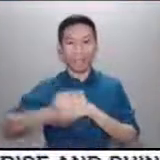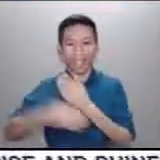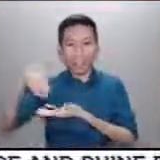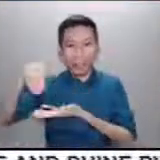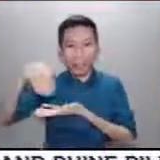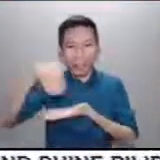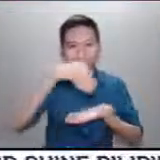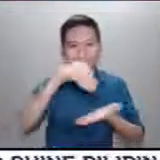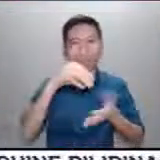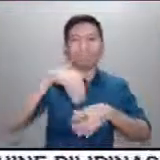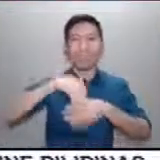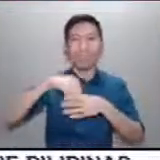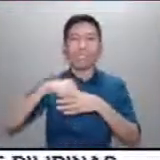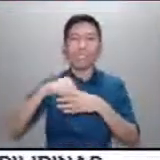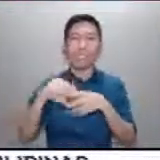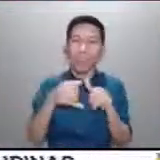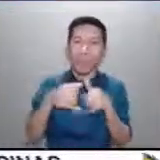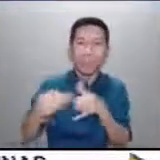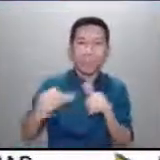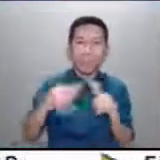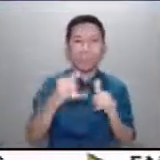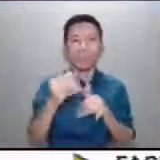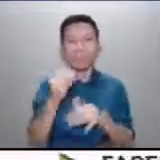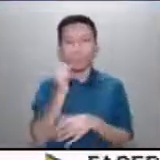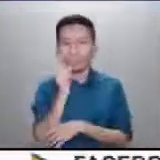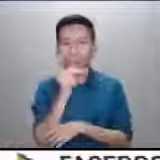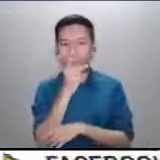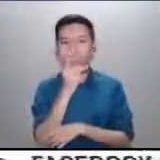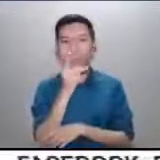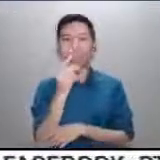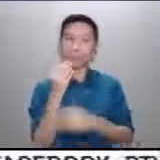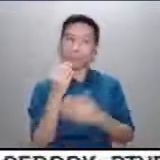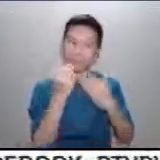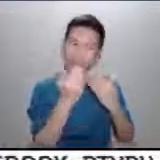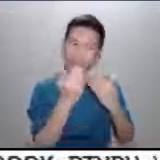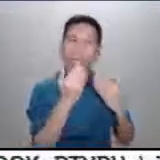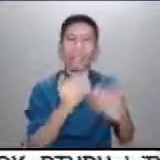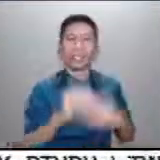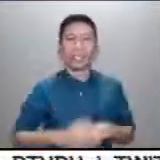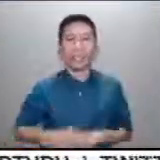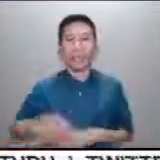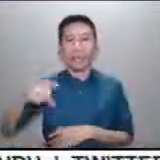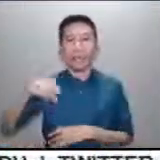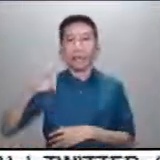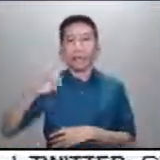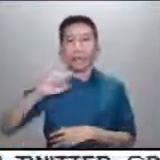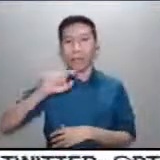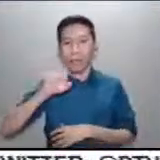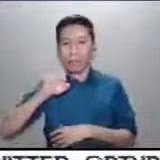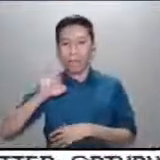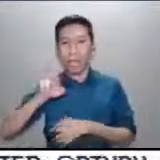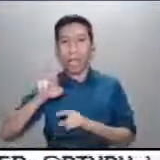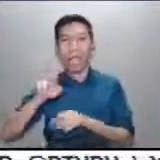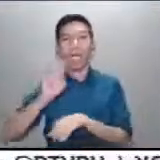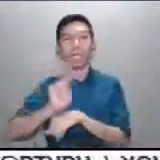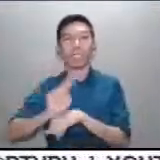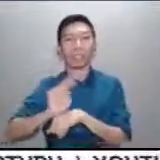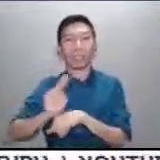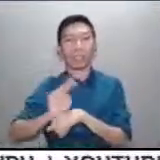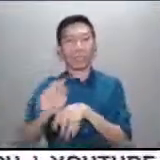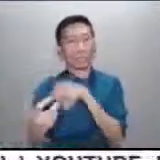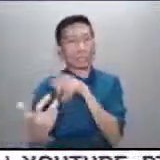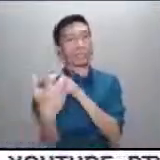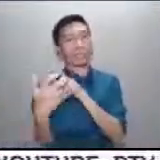bilang pasasalamat sa kanilang pagpapabakuna. Ang Pfizer-BioNTech vaccine ang ngayon gamit sa pagbabakuna sapagkat ito lang anya